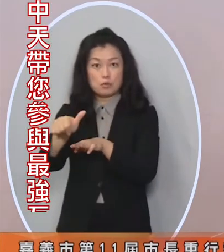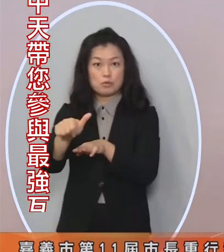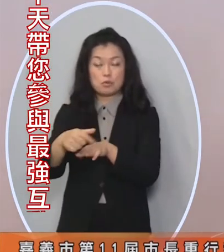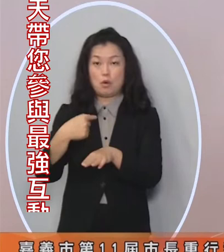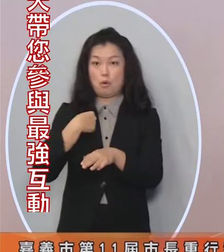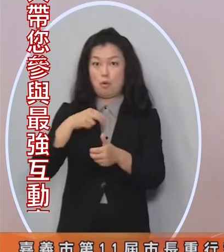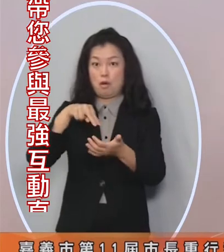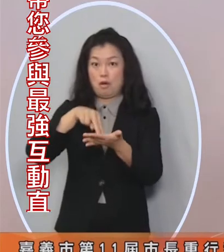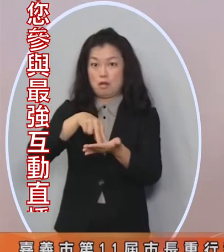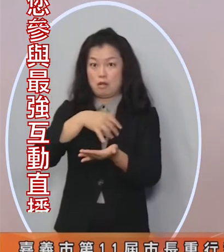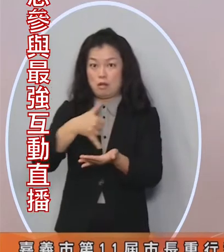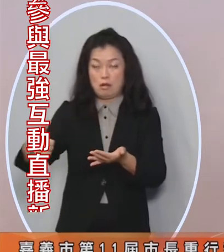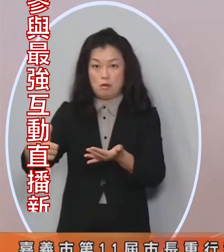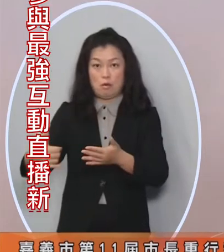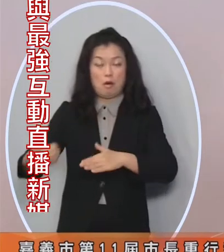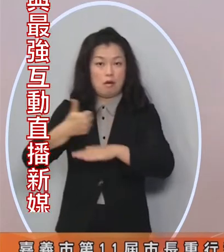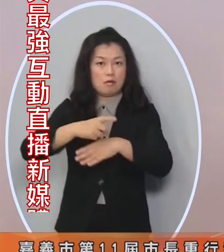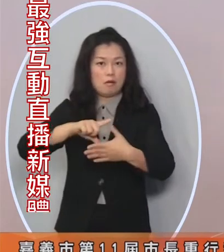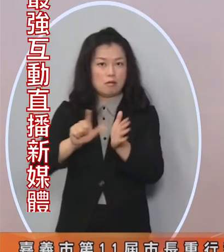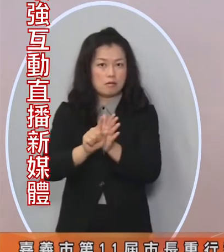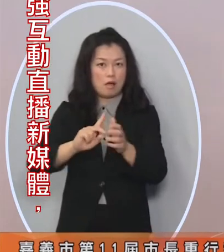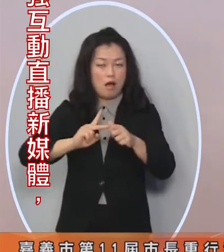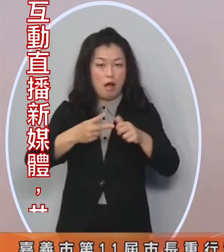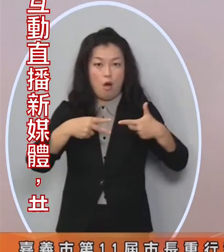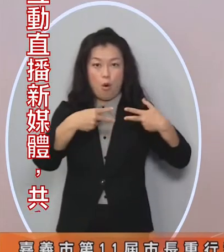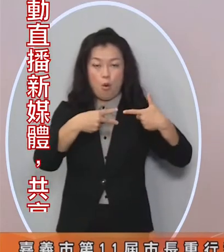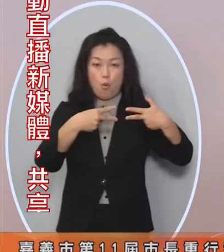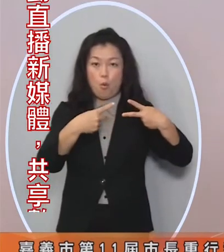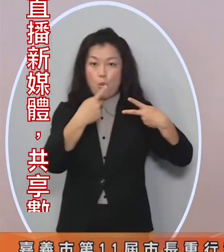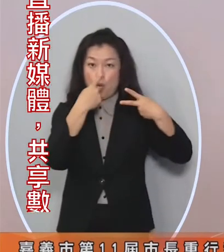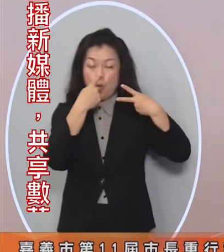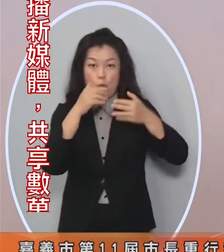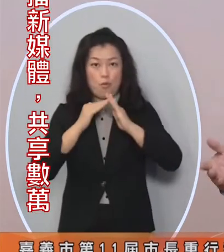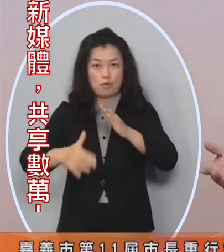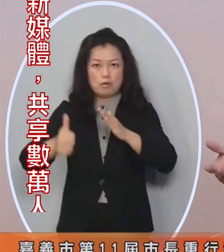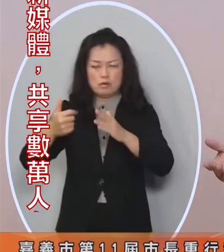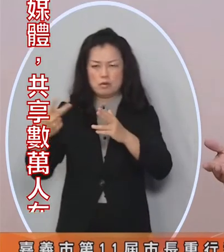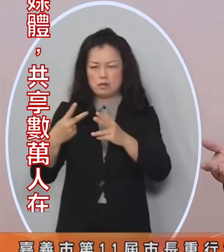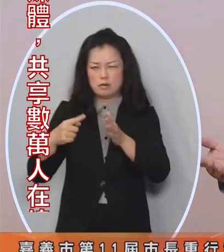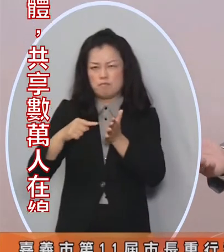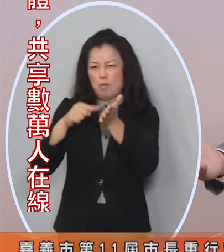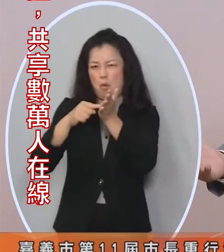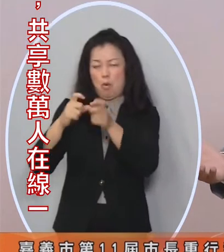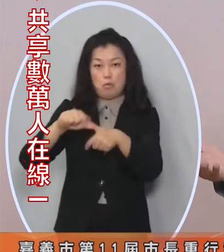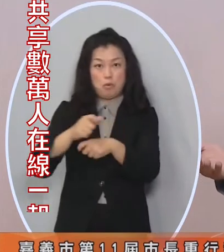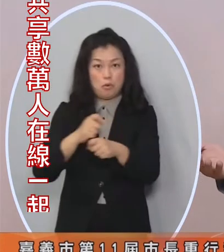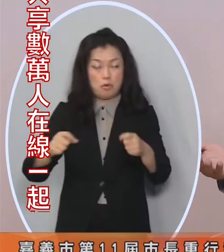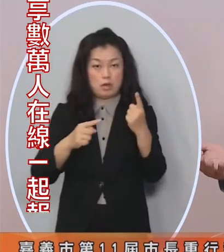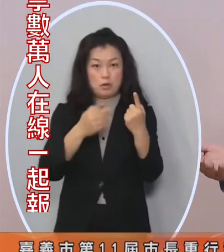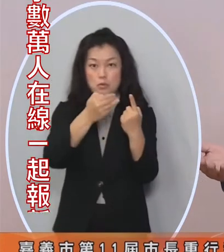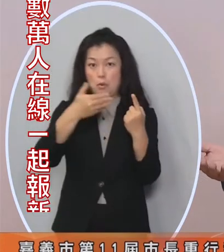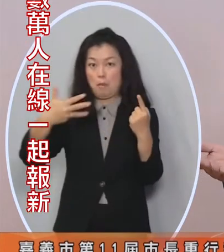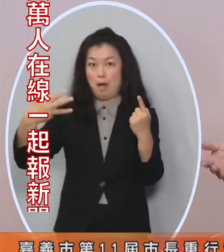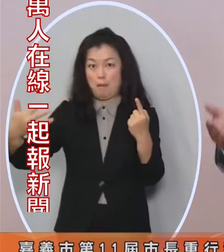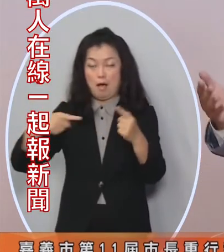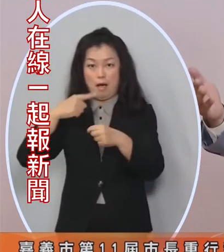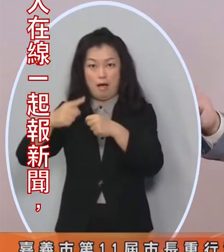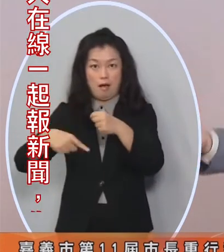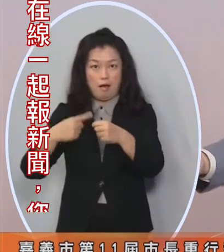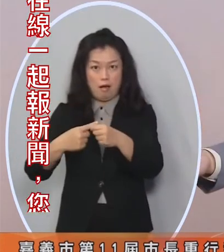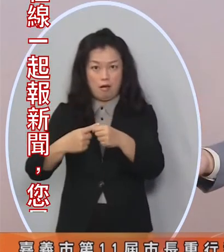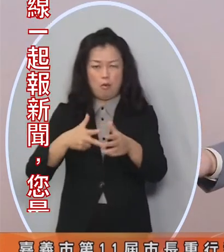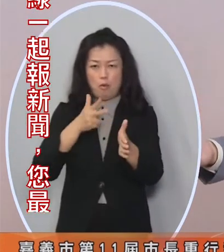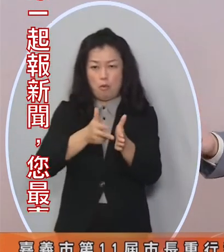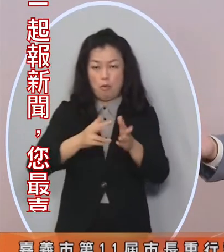立委的时候跟涂醒哲市长争取非常久。铁路高架化，我们从1988年就开始听，但